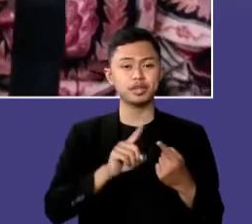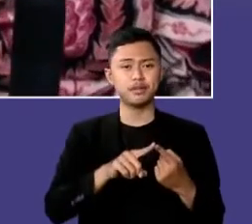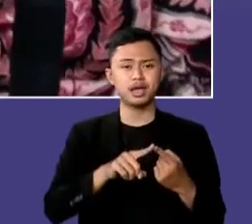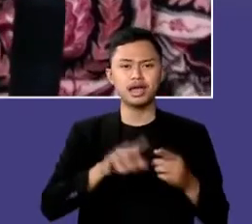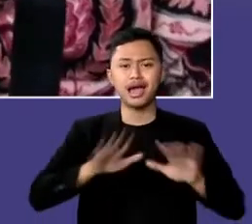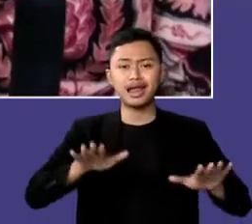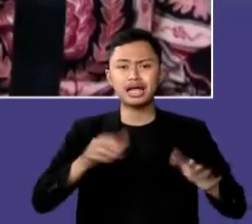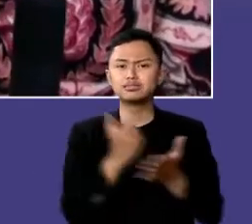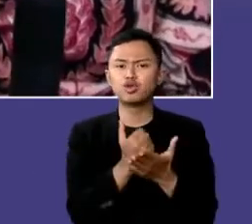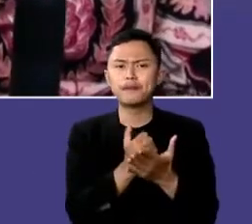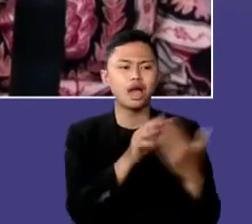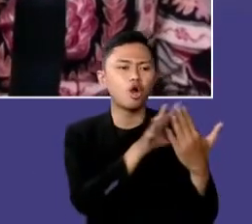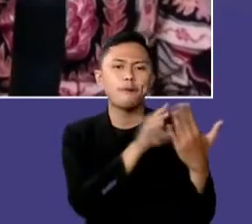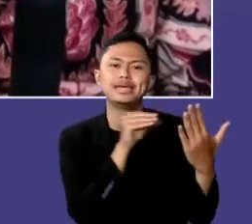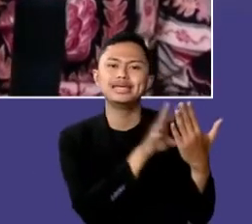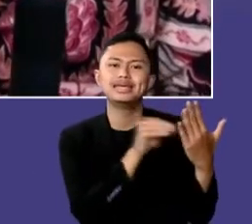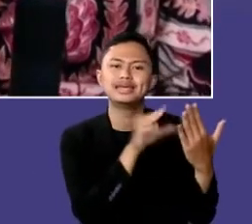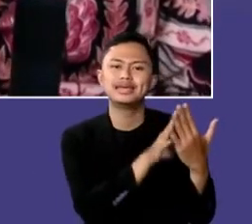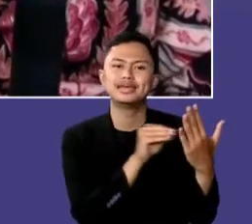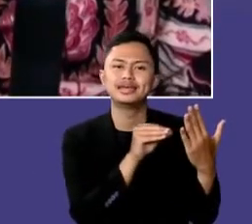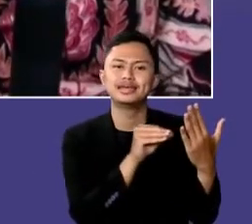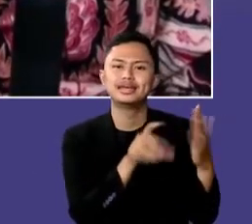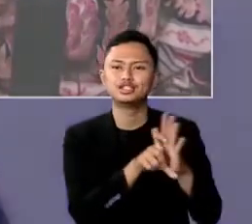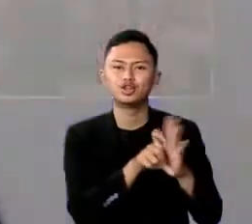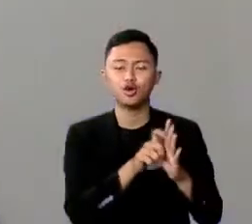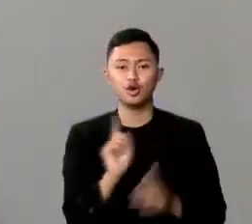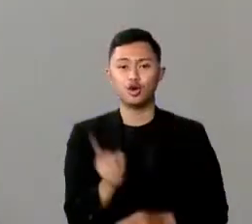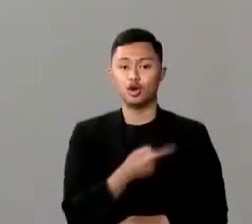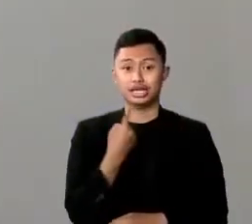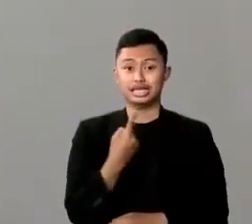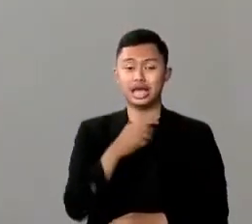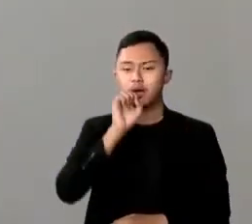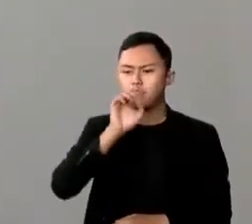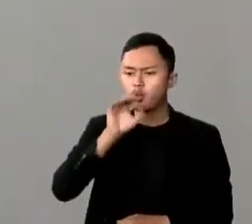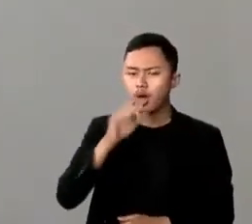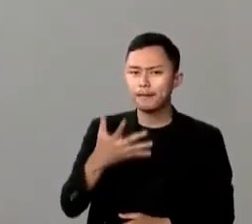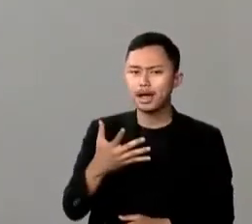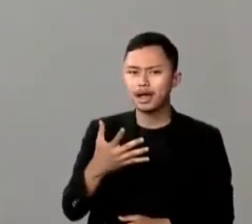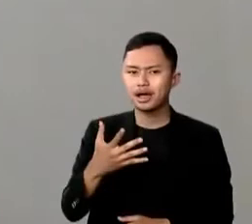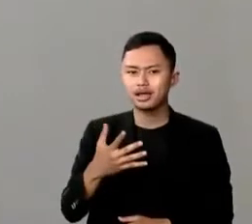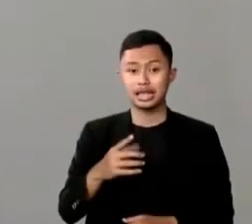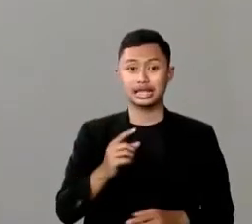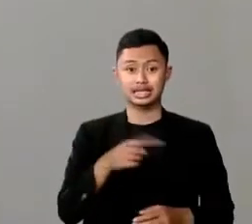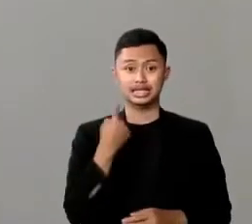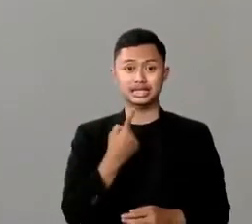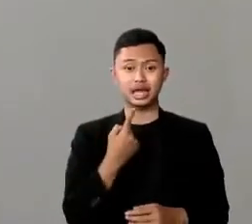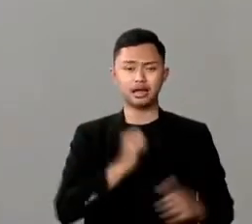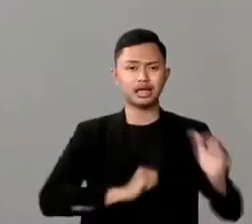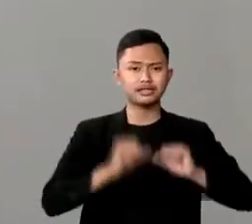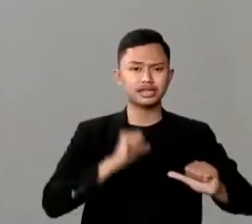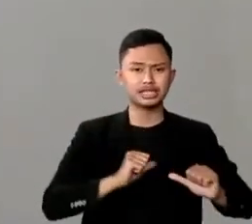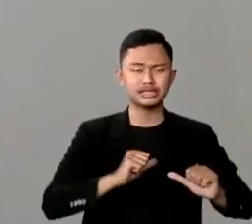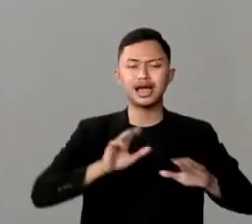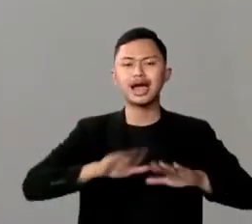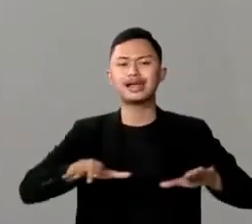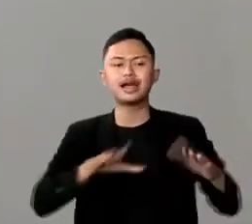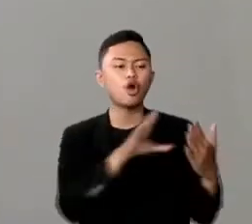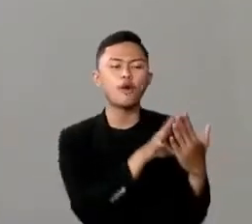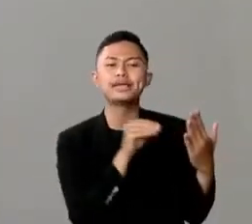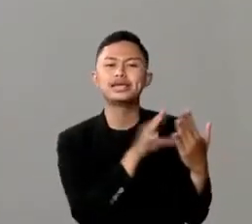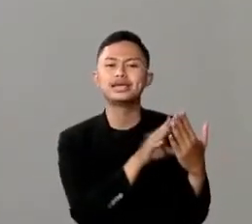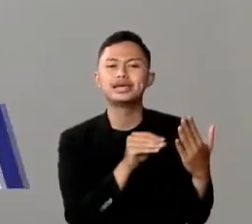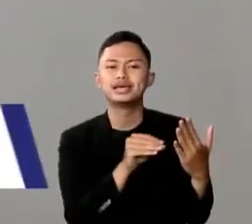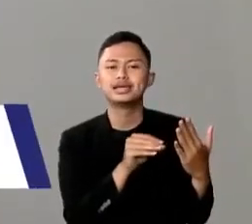anakan peniru Ulung ya Jadi kita mau bicara apa aja tapi kalau itu tidak dikerjakan maka percuma tadi